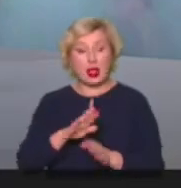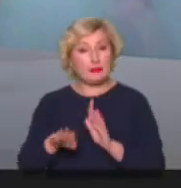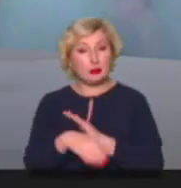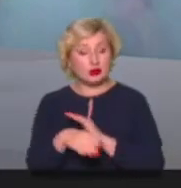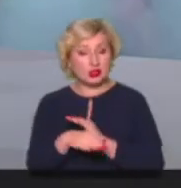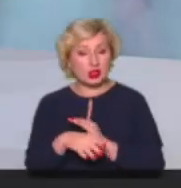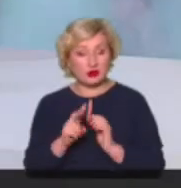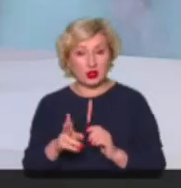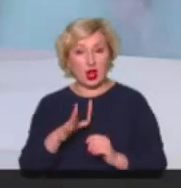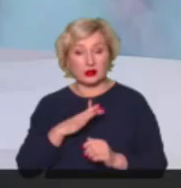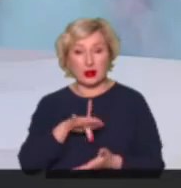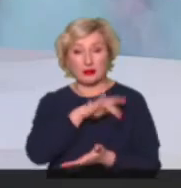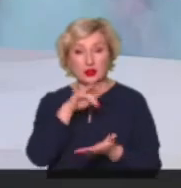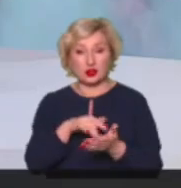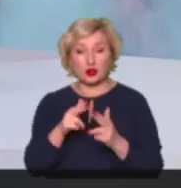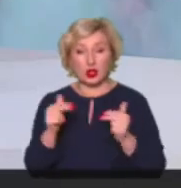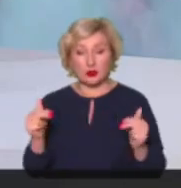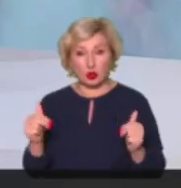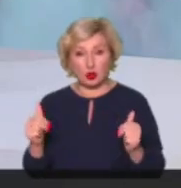типу летів на місто Дніпро по,